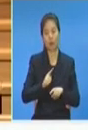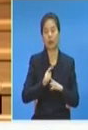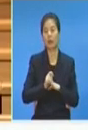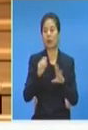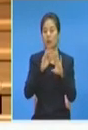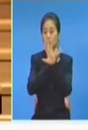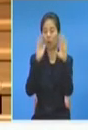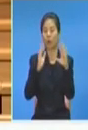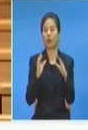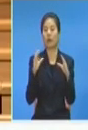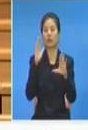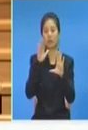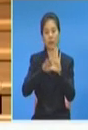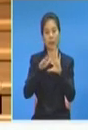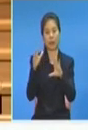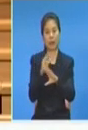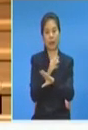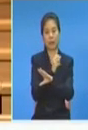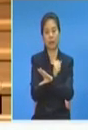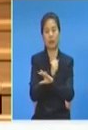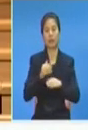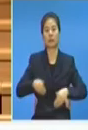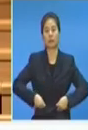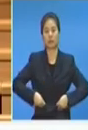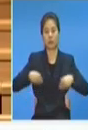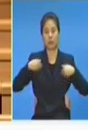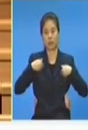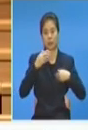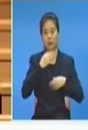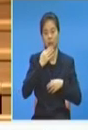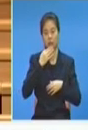เราต้องการนักการเมืองที่มีความซื่อสัตย์สุจริต